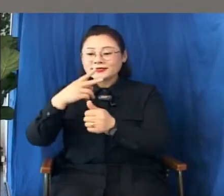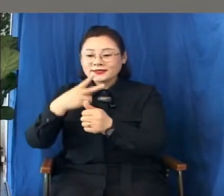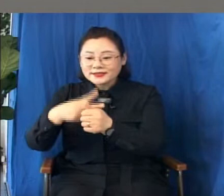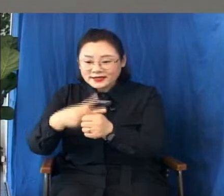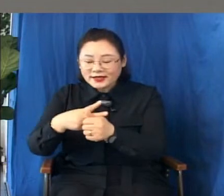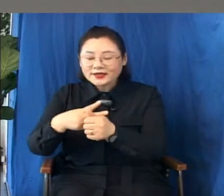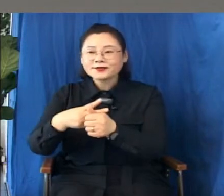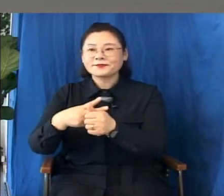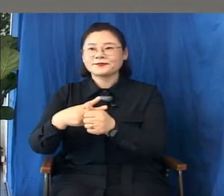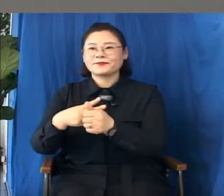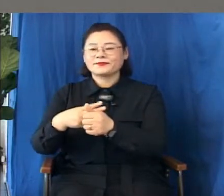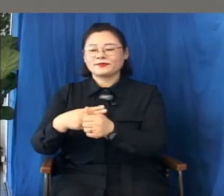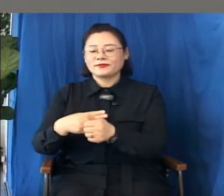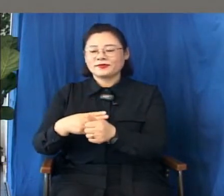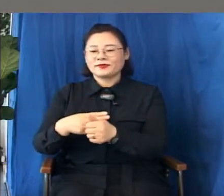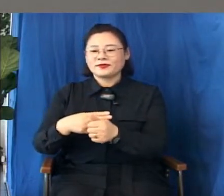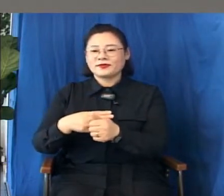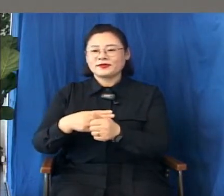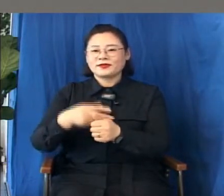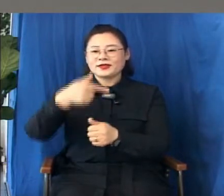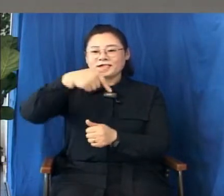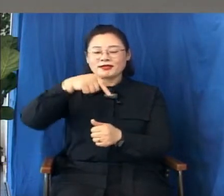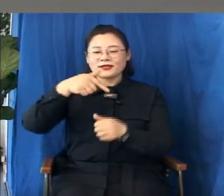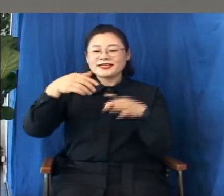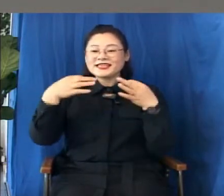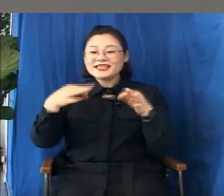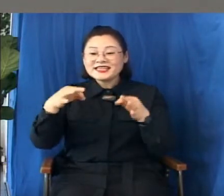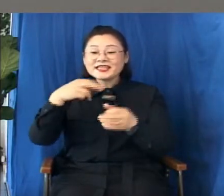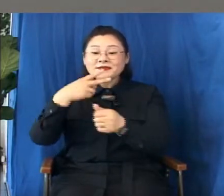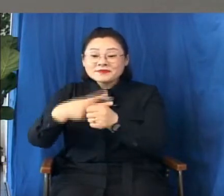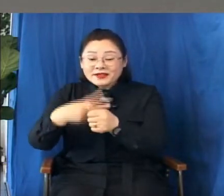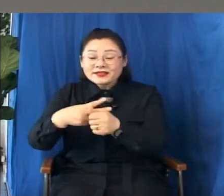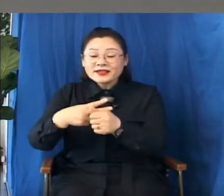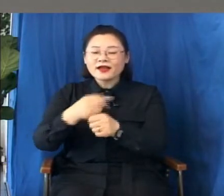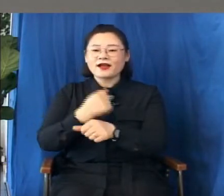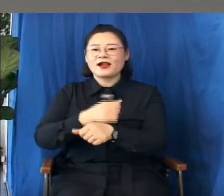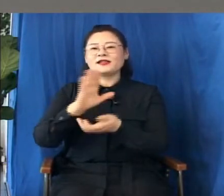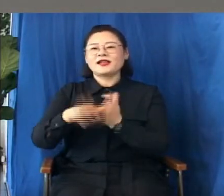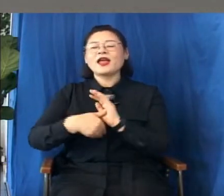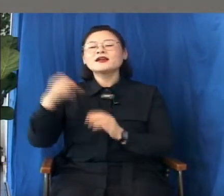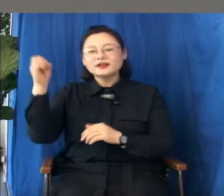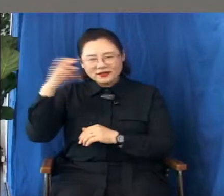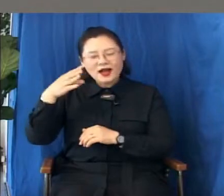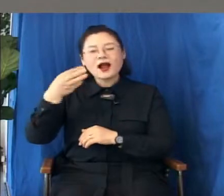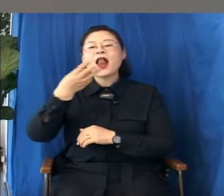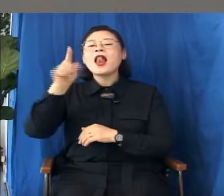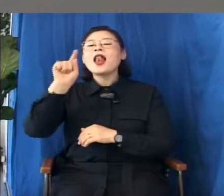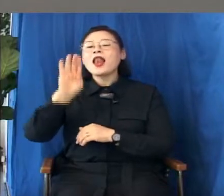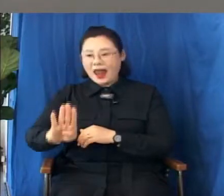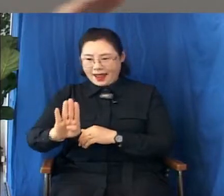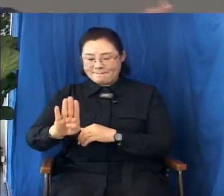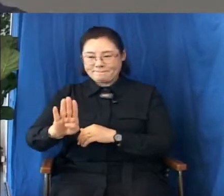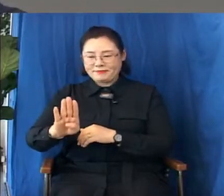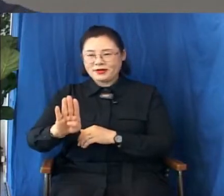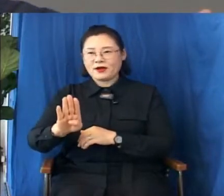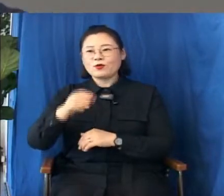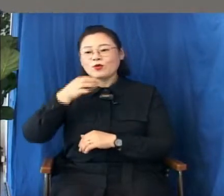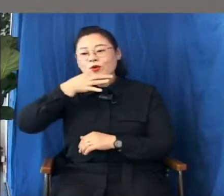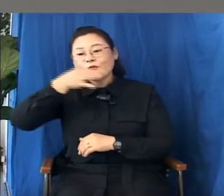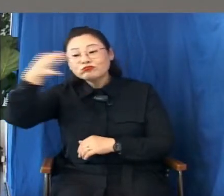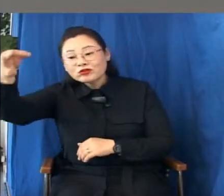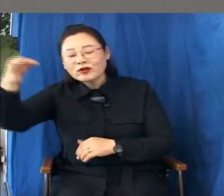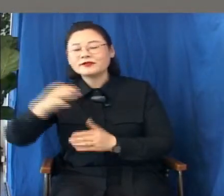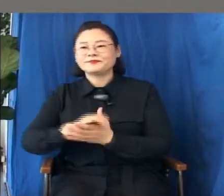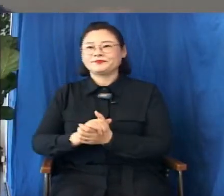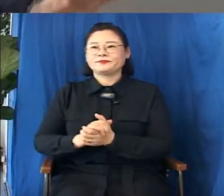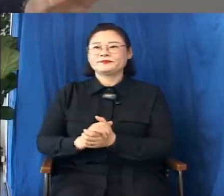뭐 김선생 이렇게 부르듯이 그럴 때 그냥 랍 그럽니다. 나이는 위인데 밑에 뭐 누구를 가르치고